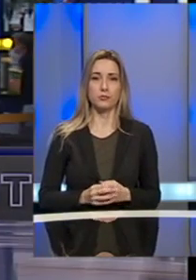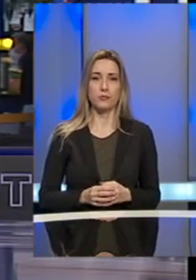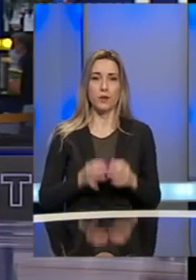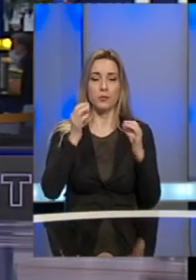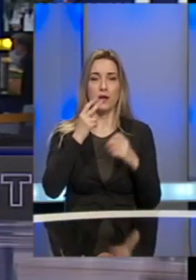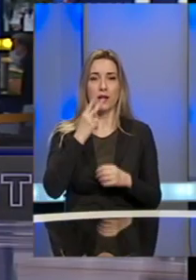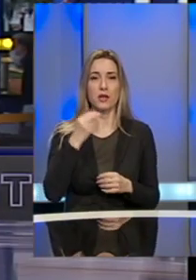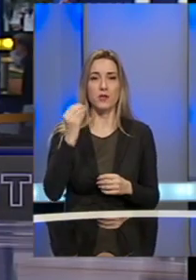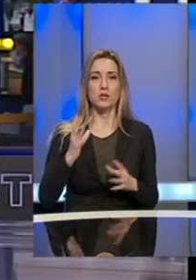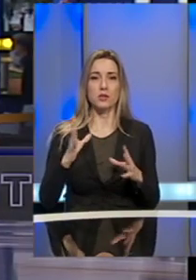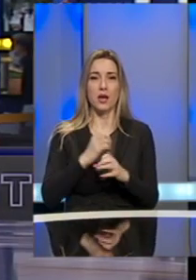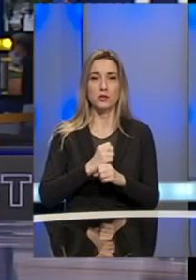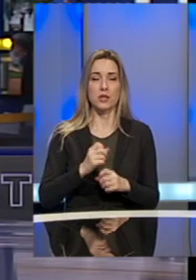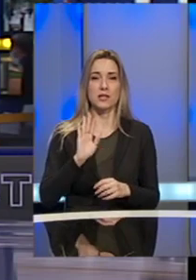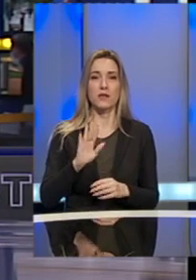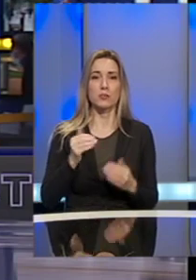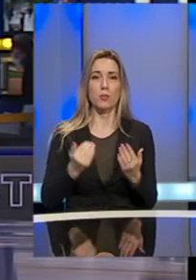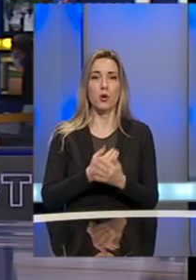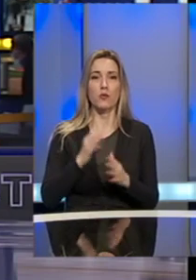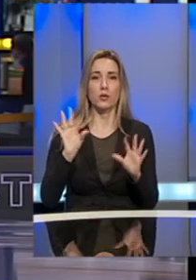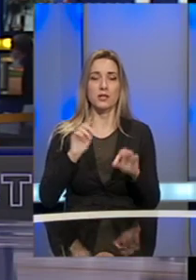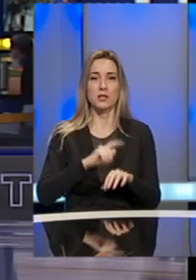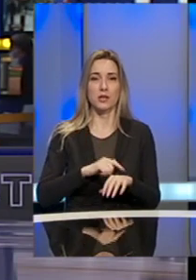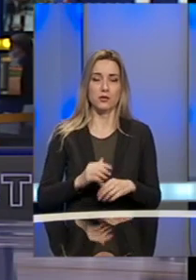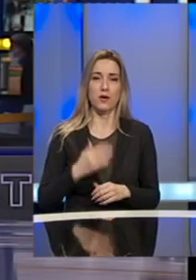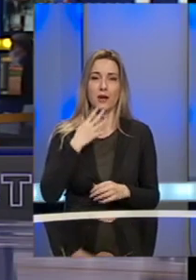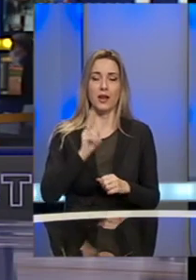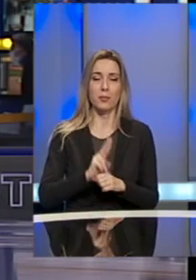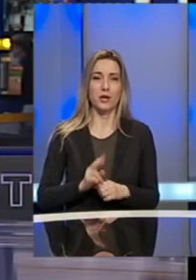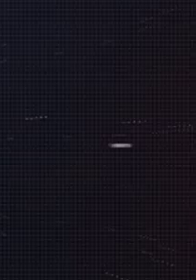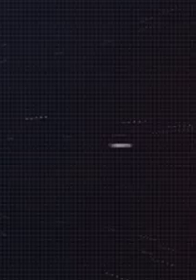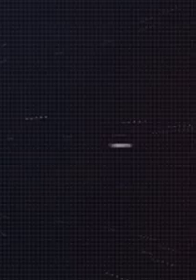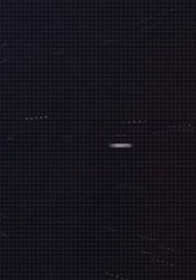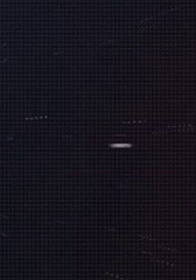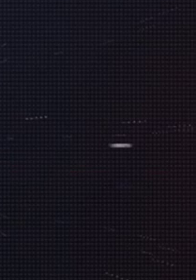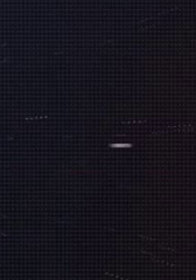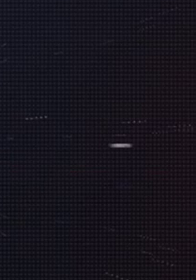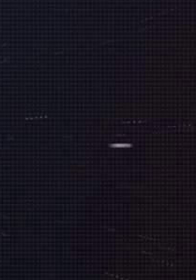Poštovani gledaoci, vijesti su završene. Sa vama smo ponovo u 10 časova. Hvala vam na pažnji.